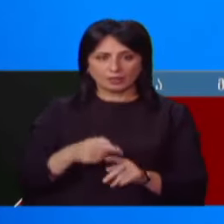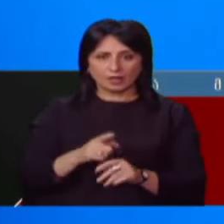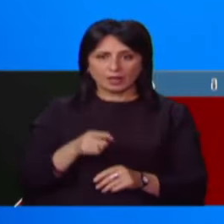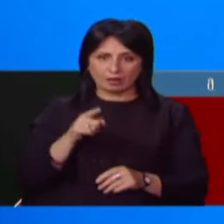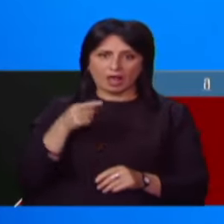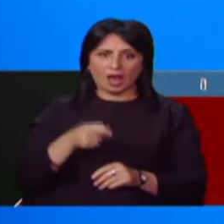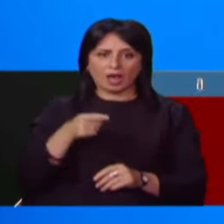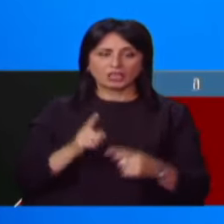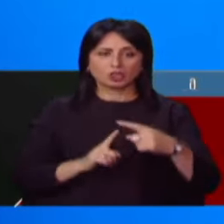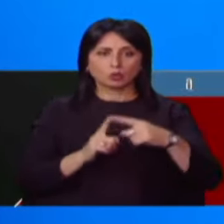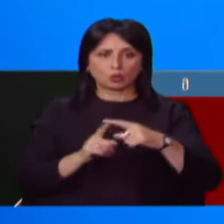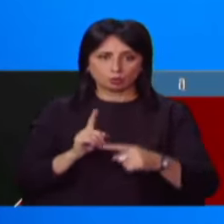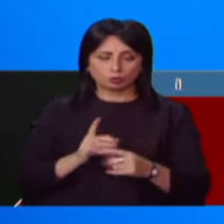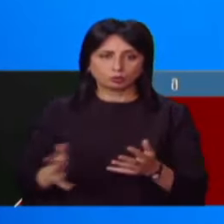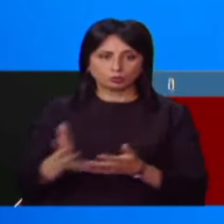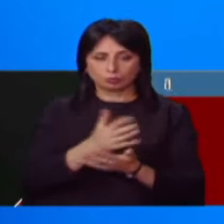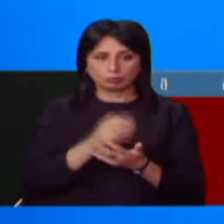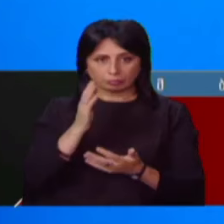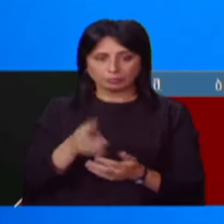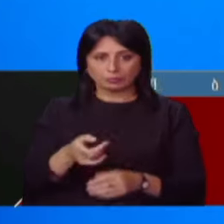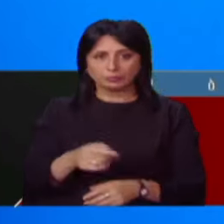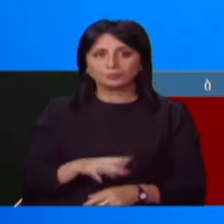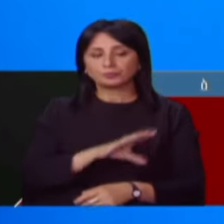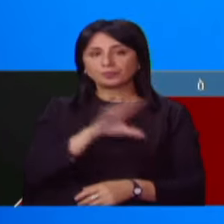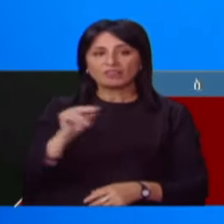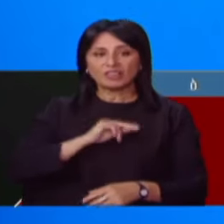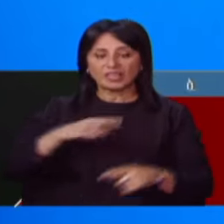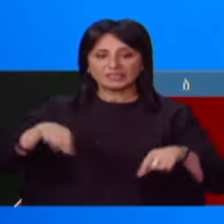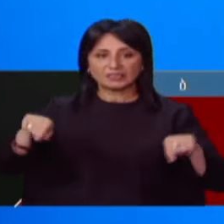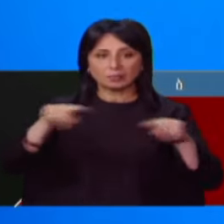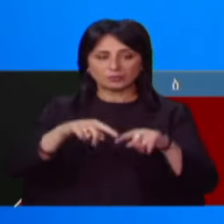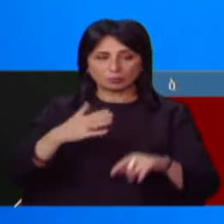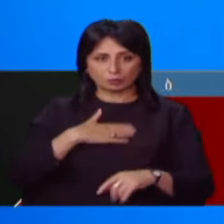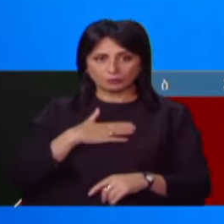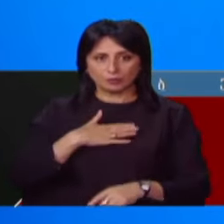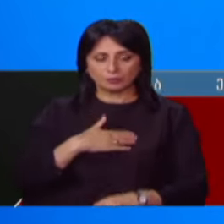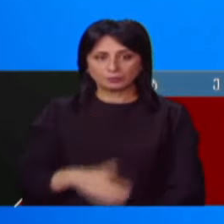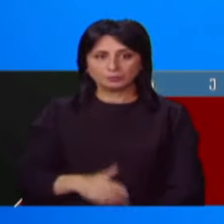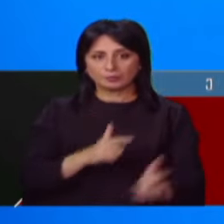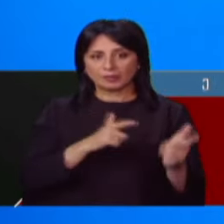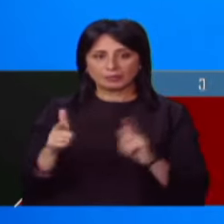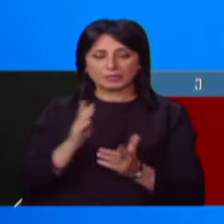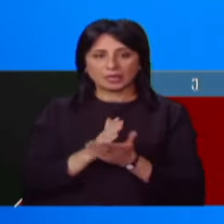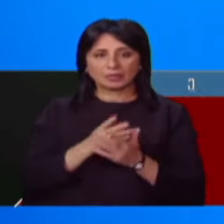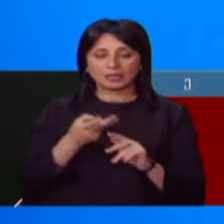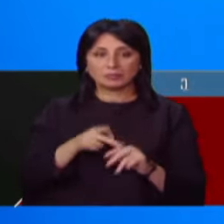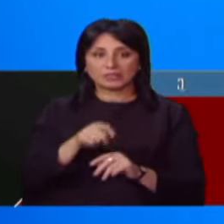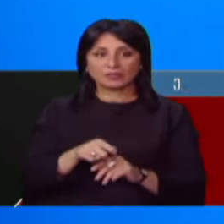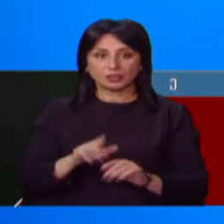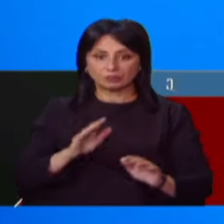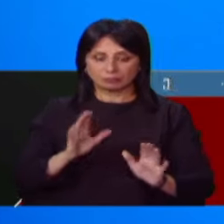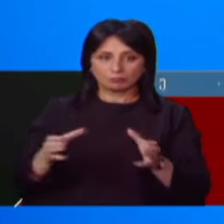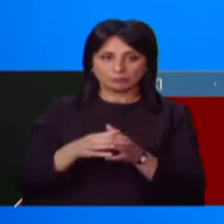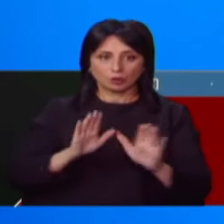ტონამდე მოსავალს და რა თქმა უნდა ყველა უწყება ჩვენი სამსახურები მზად არიან იმისთვის, რომ